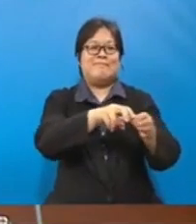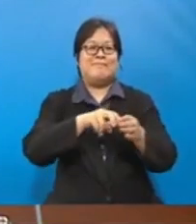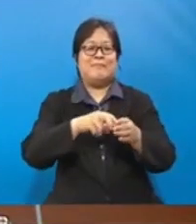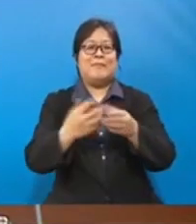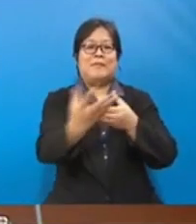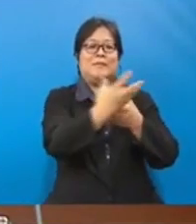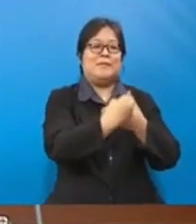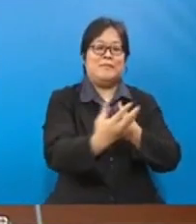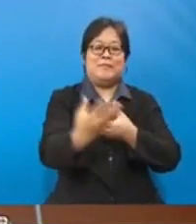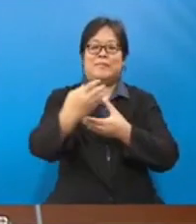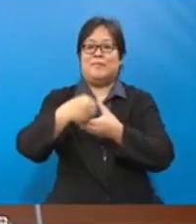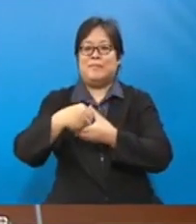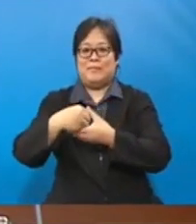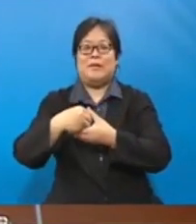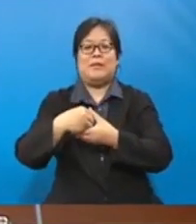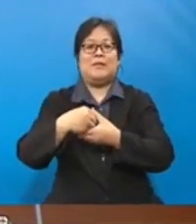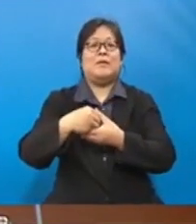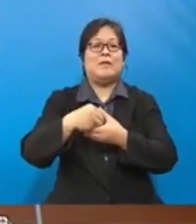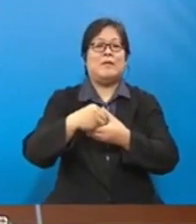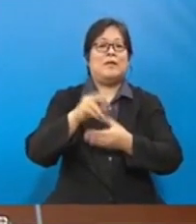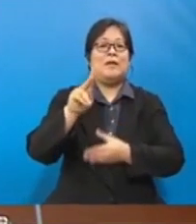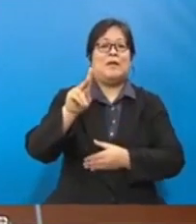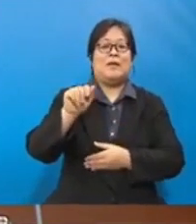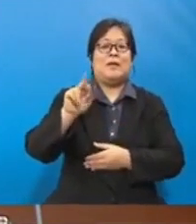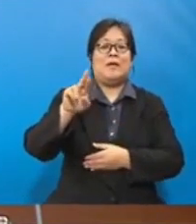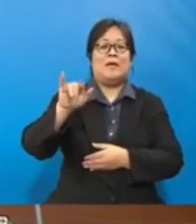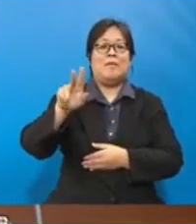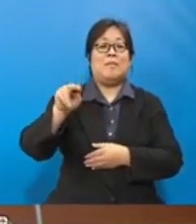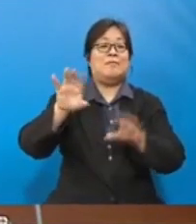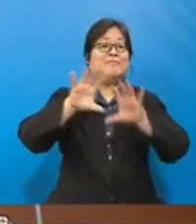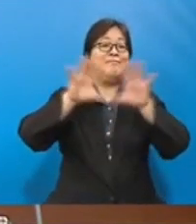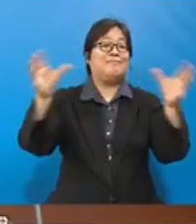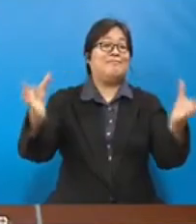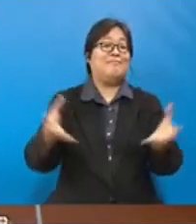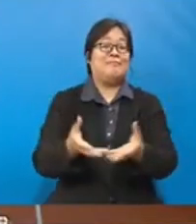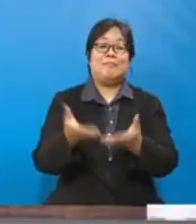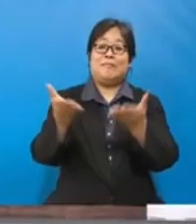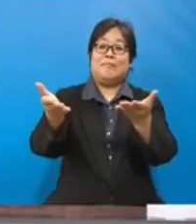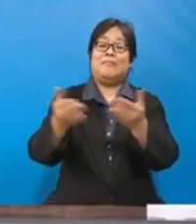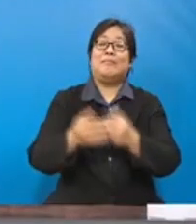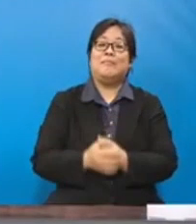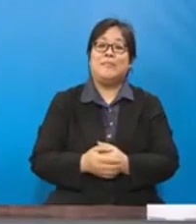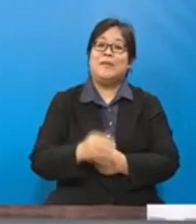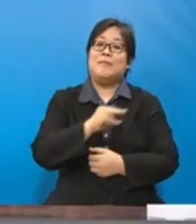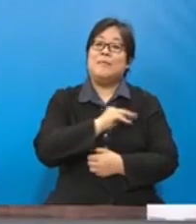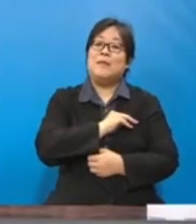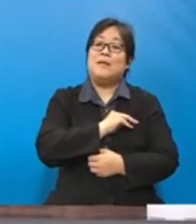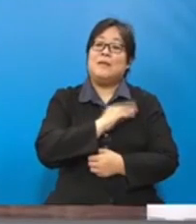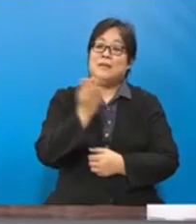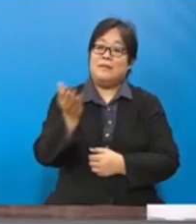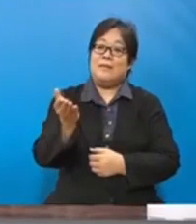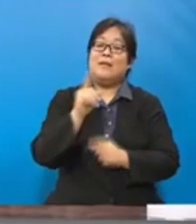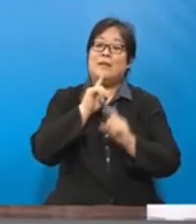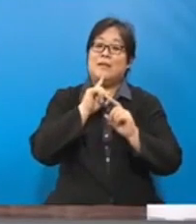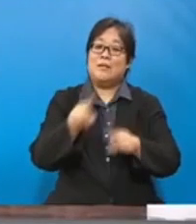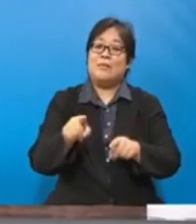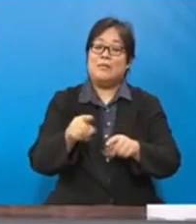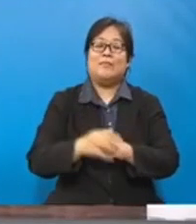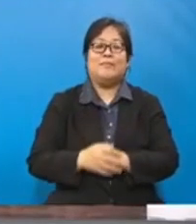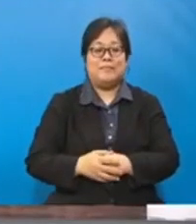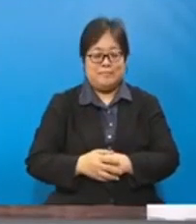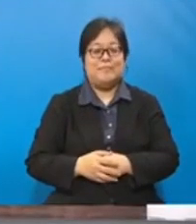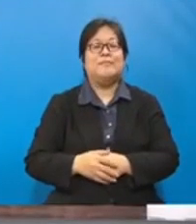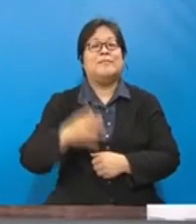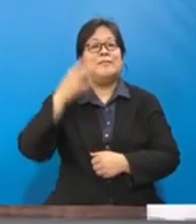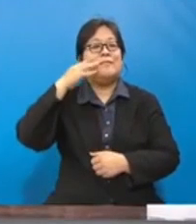penyertaan pasaran karbon-12 Nah setelah menteri alam sekitar dan I'm jawab Sudah